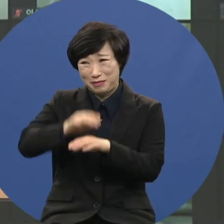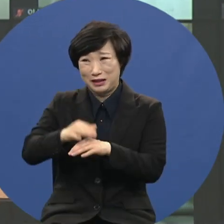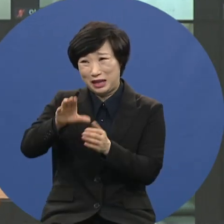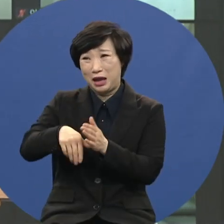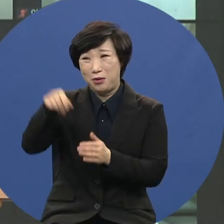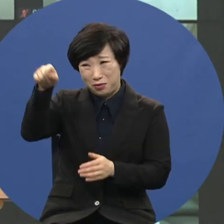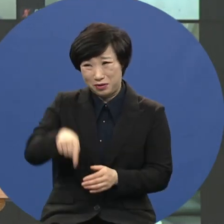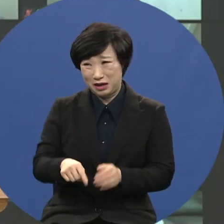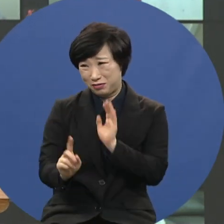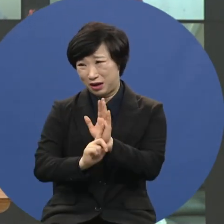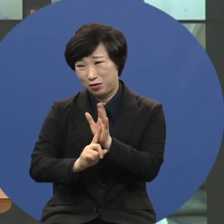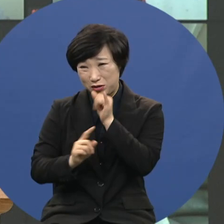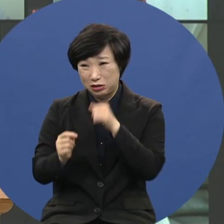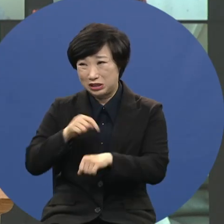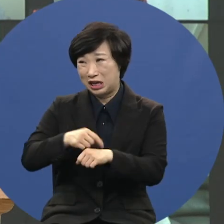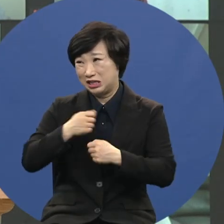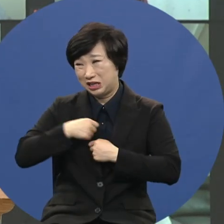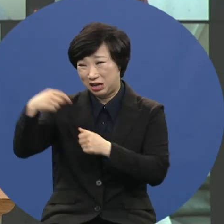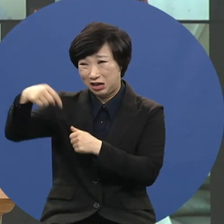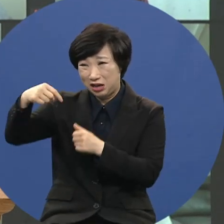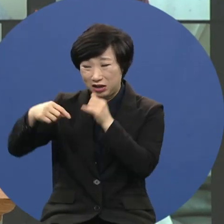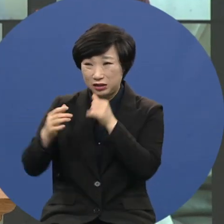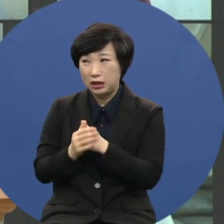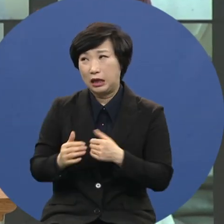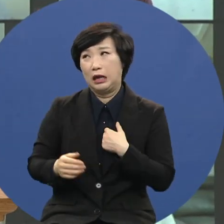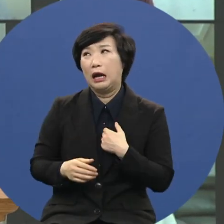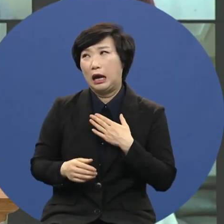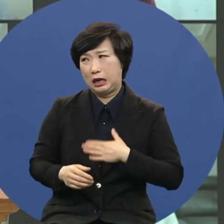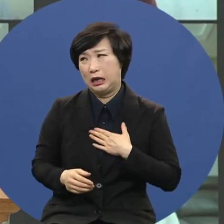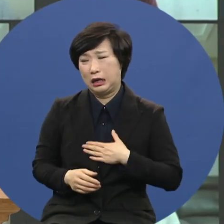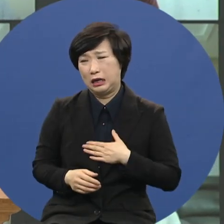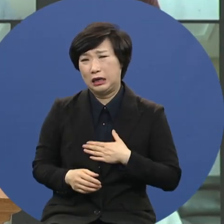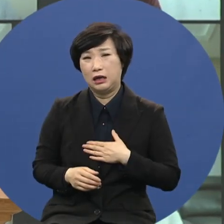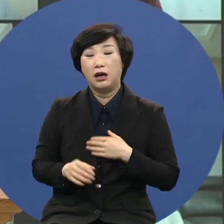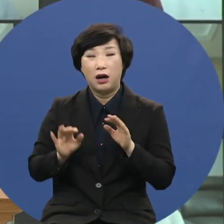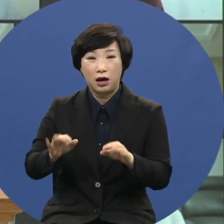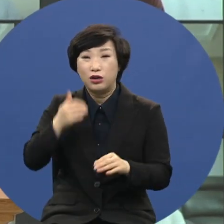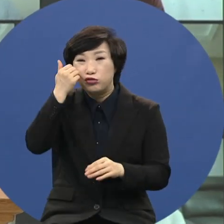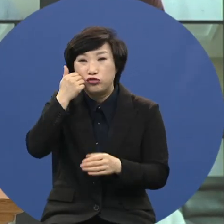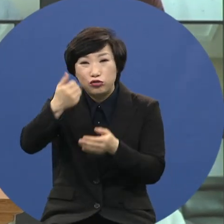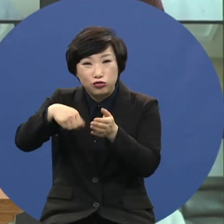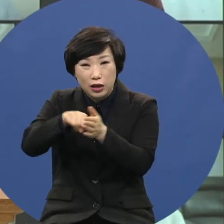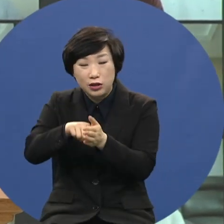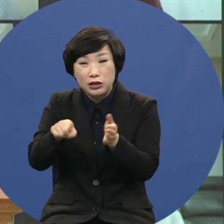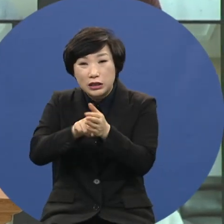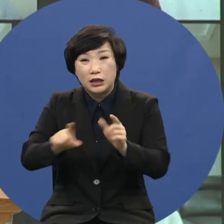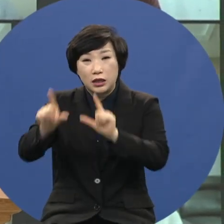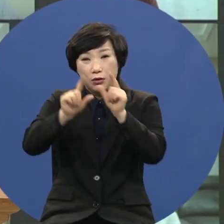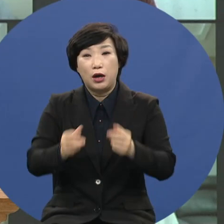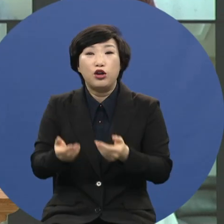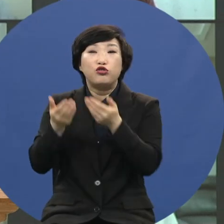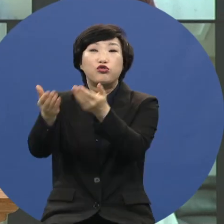시간 지키라니까 시간 지켜야지. 마치 누구를 위해서 신앙생활을 해주는 것처럼,